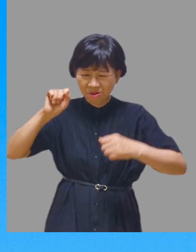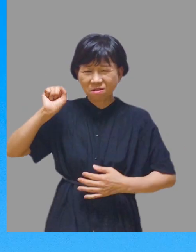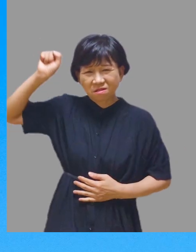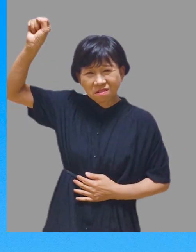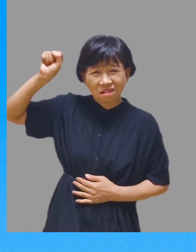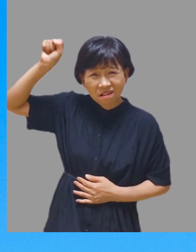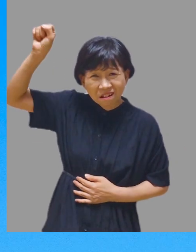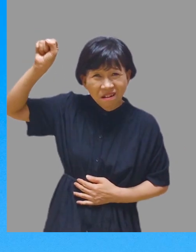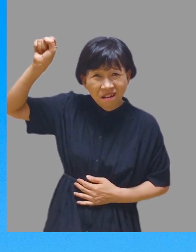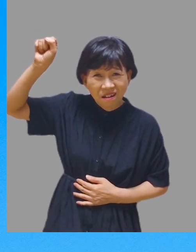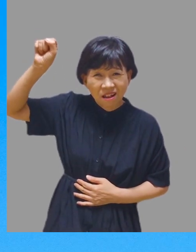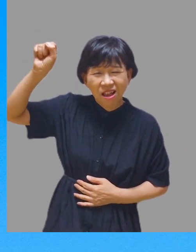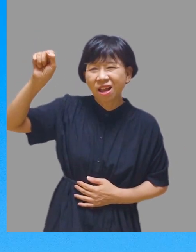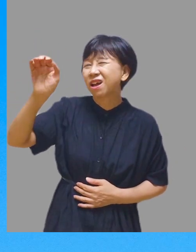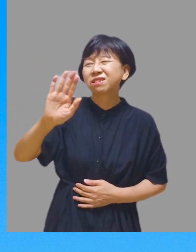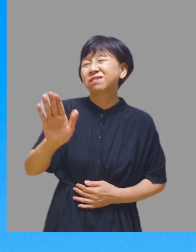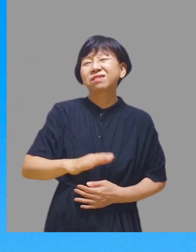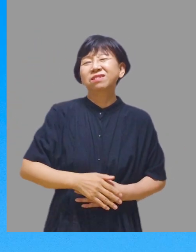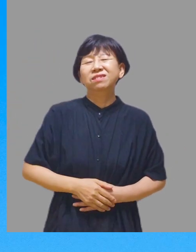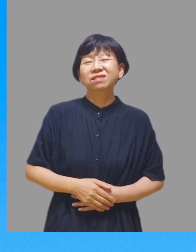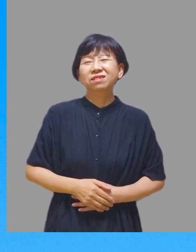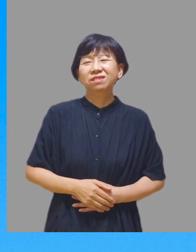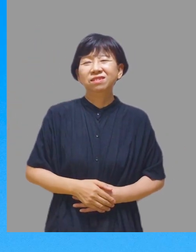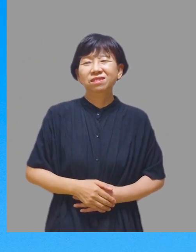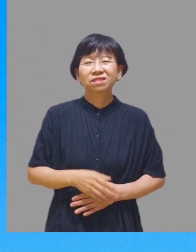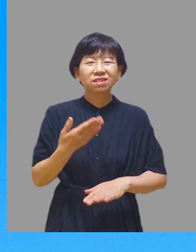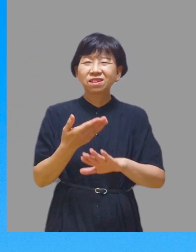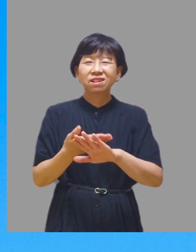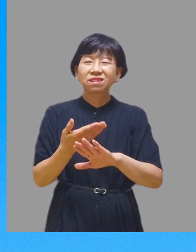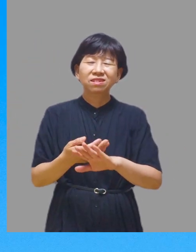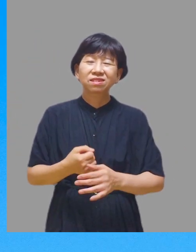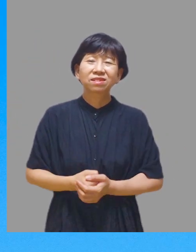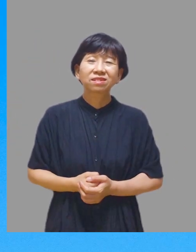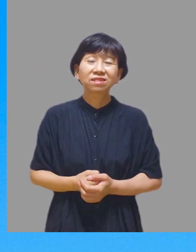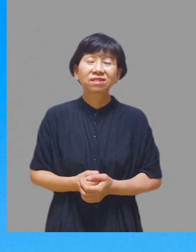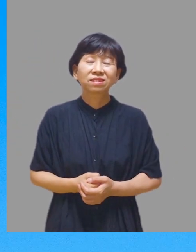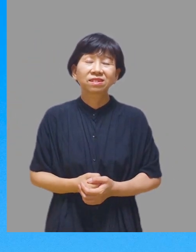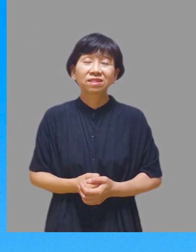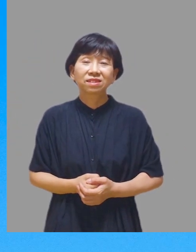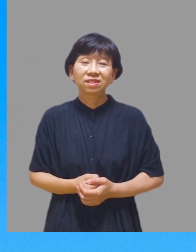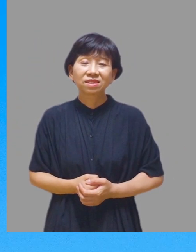교회들 앞에 가가지고 어떻게 되라 어떻게 되라 이렇게 외치라는 게 아닙니다.